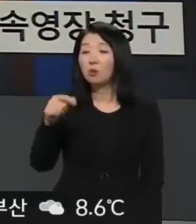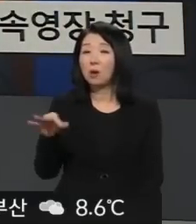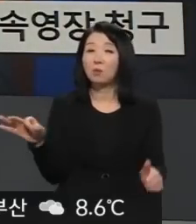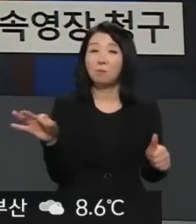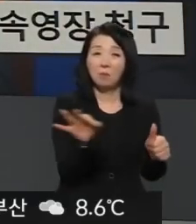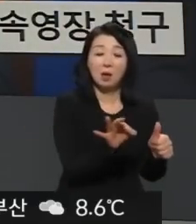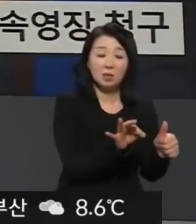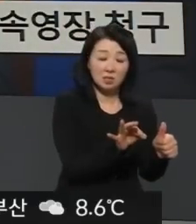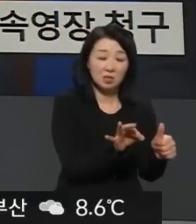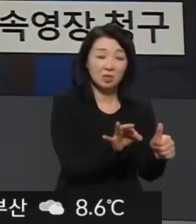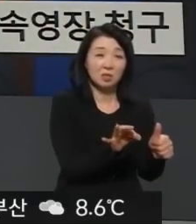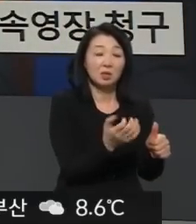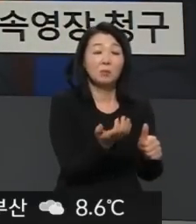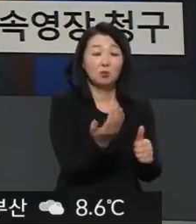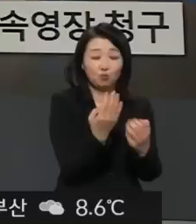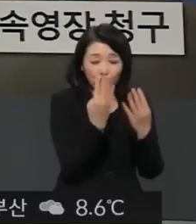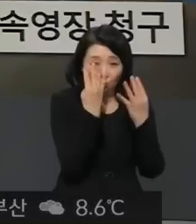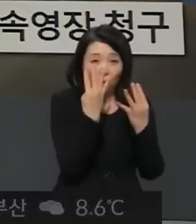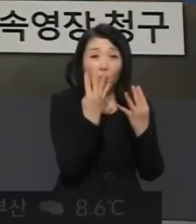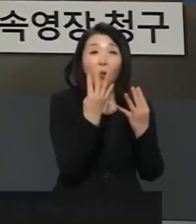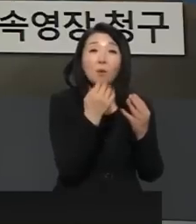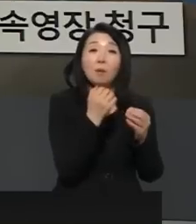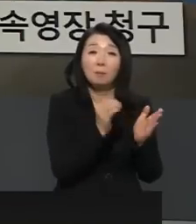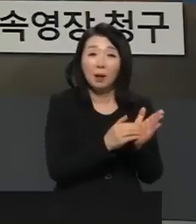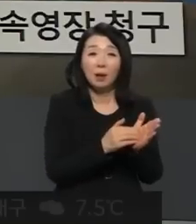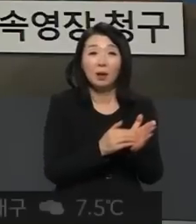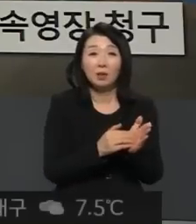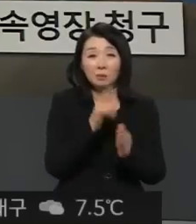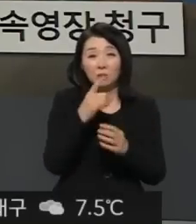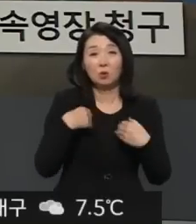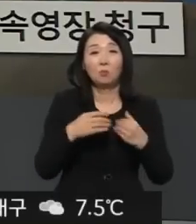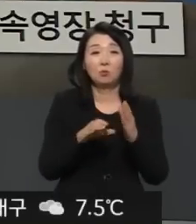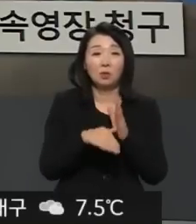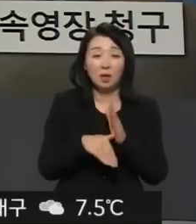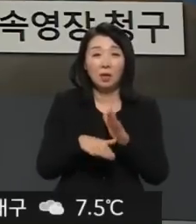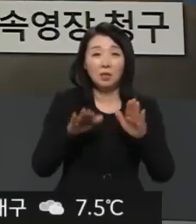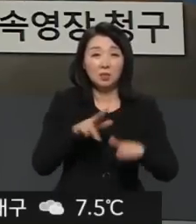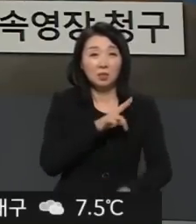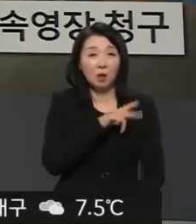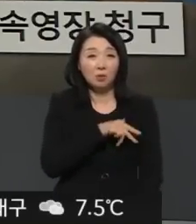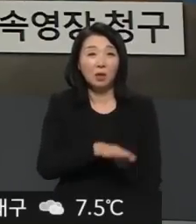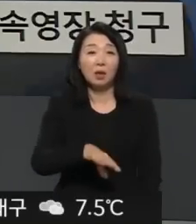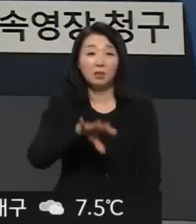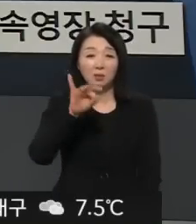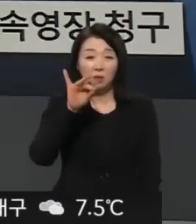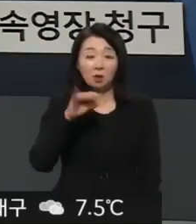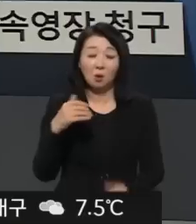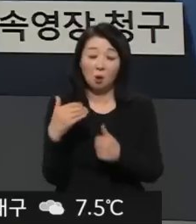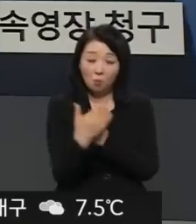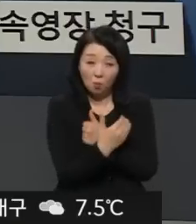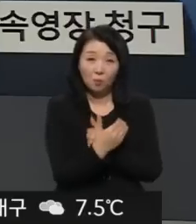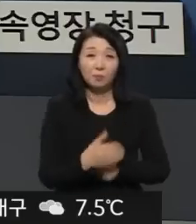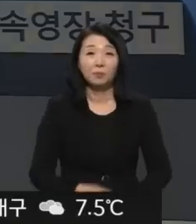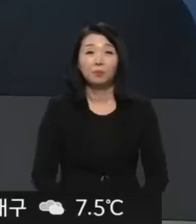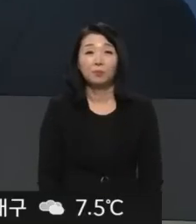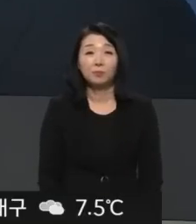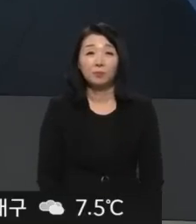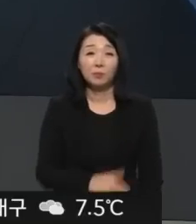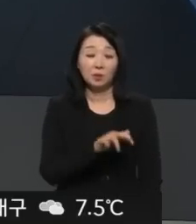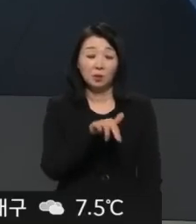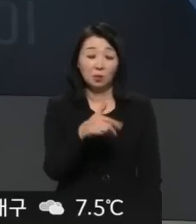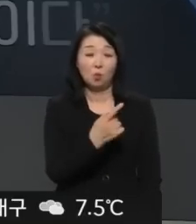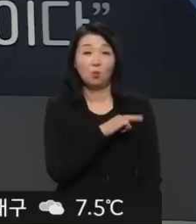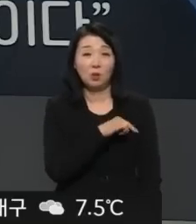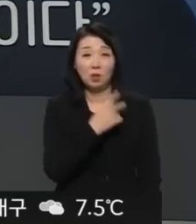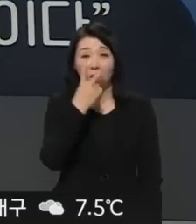사전 구속영장을 청구했습니다. 이번 정부 들어서는 현역 의원에 대한 첫 신병 확보 시도인데요. 노 의원은 검찰에